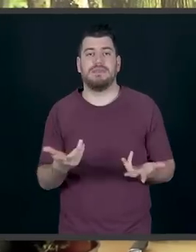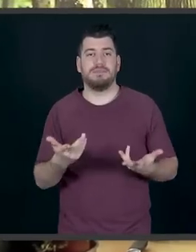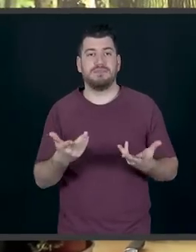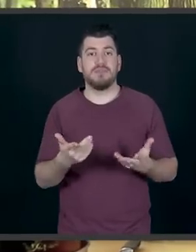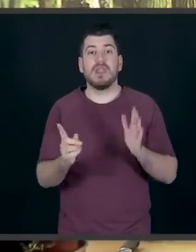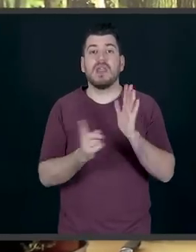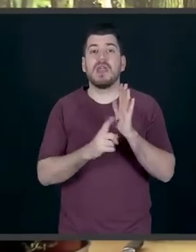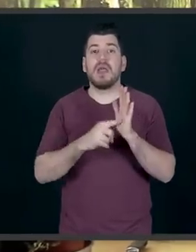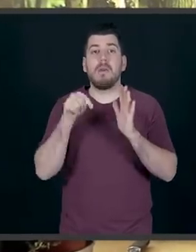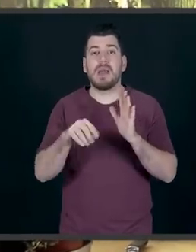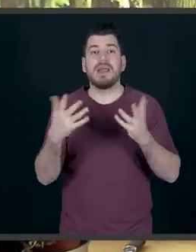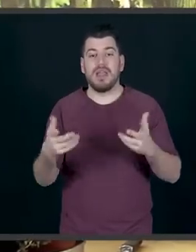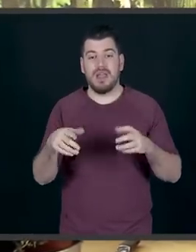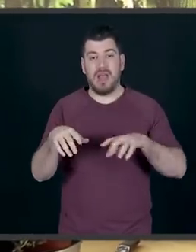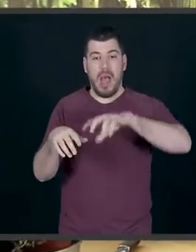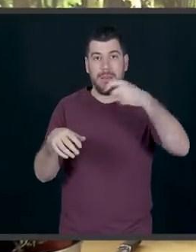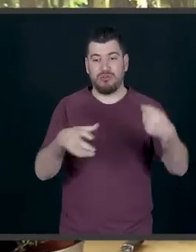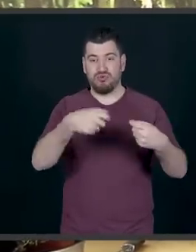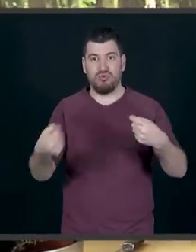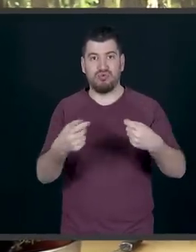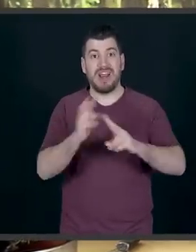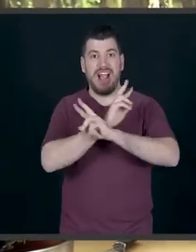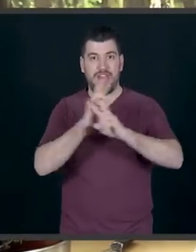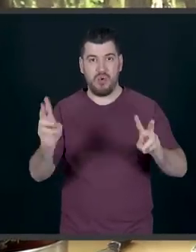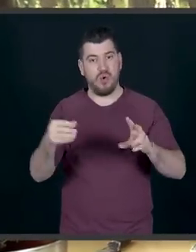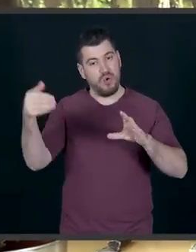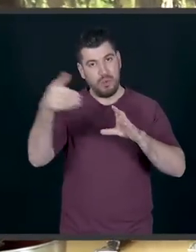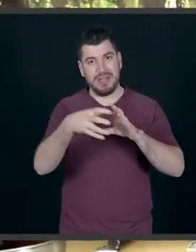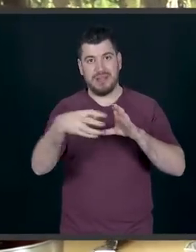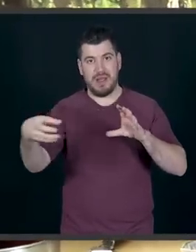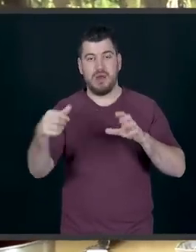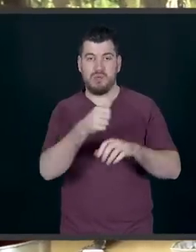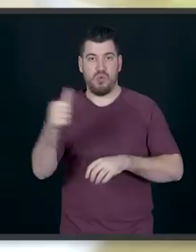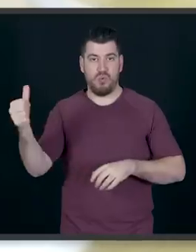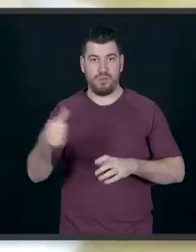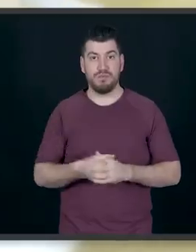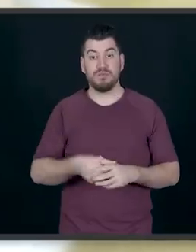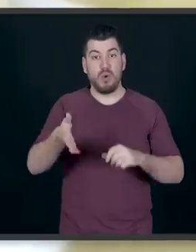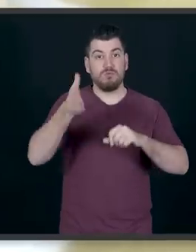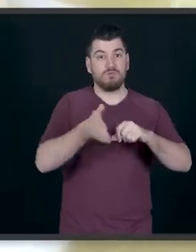είναι να βγάλουμε τα έξω φύλλα για να το καθαρίσουμε. Το κόβουμε σε χοντρά κομμάτια.